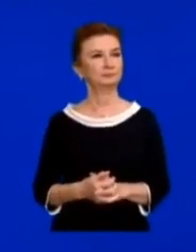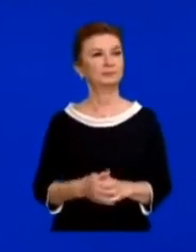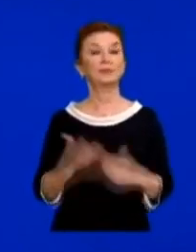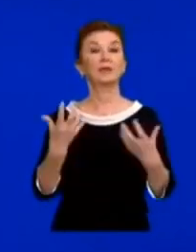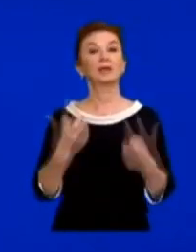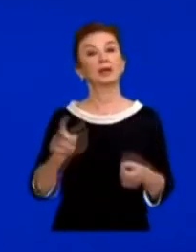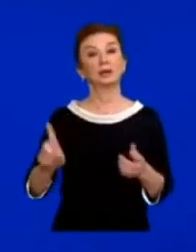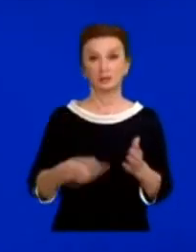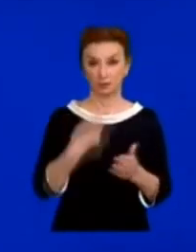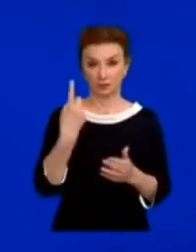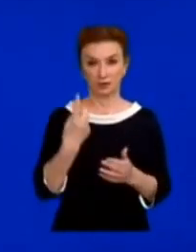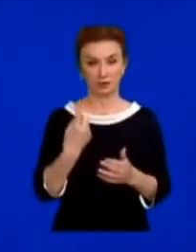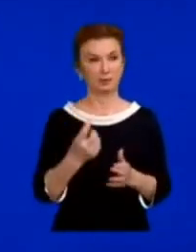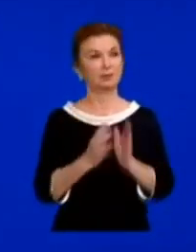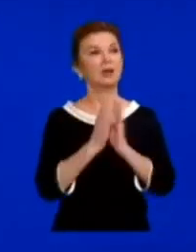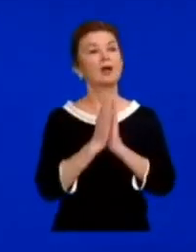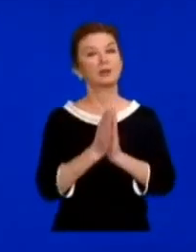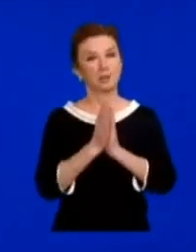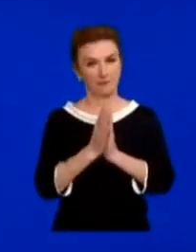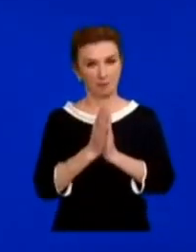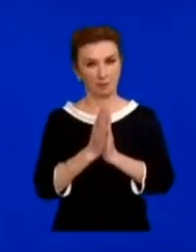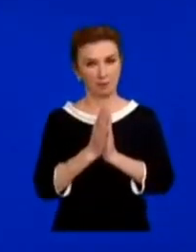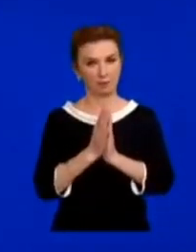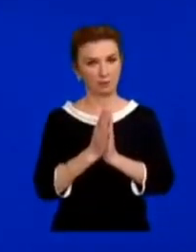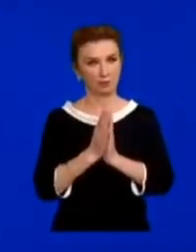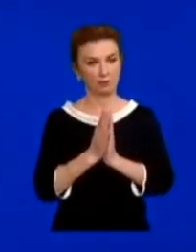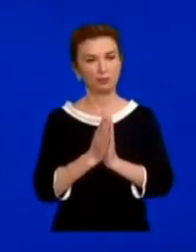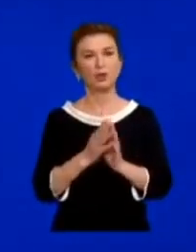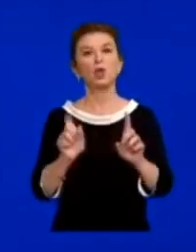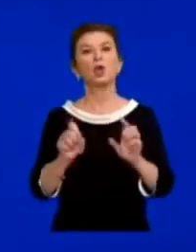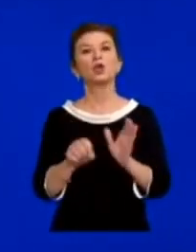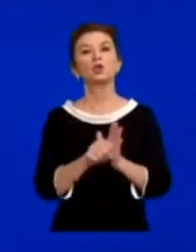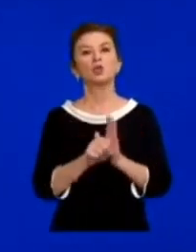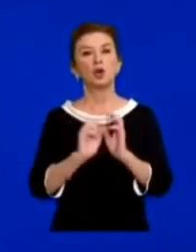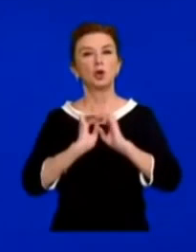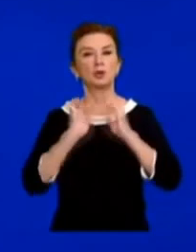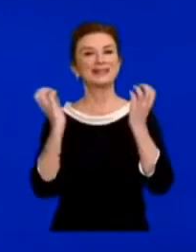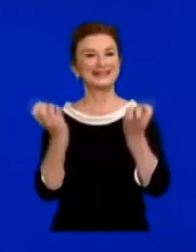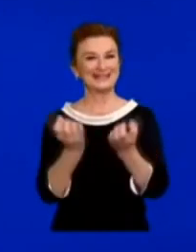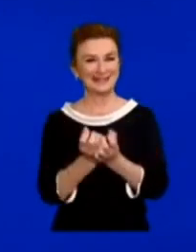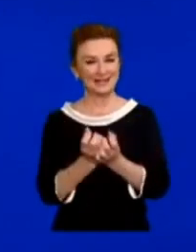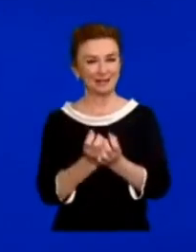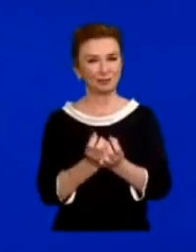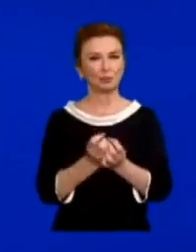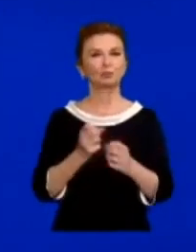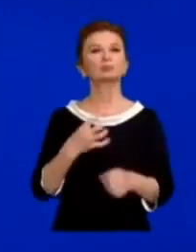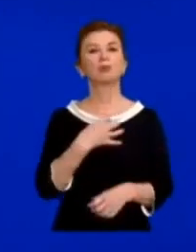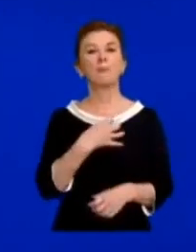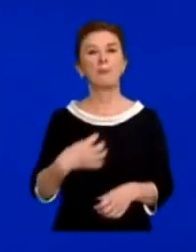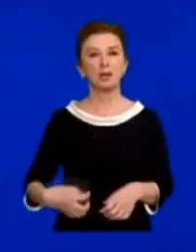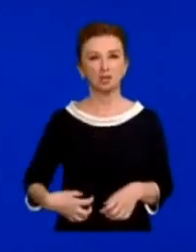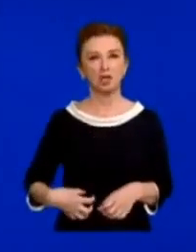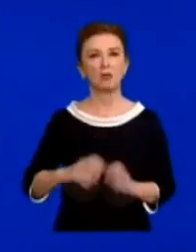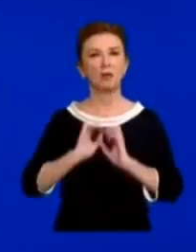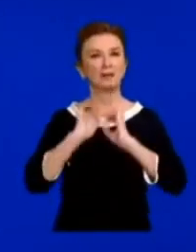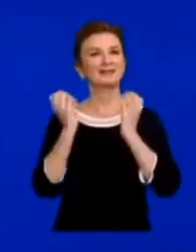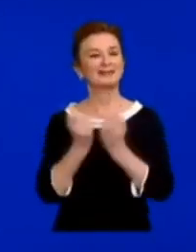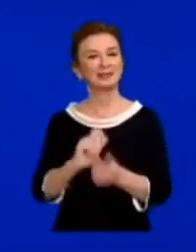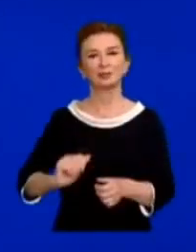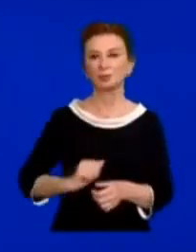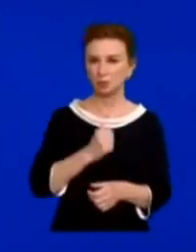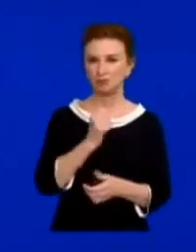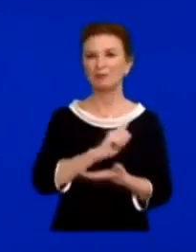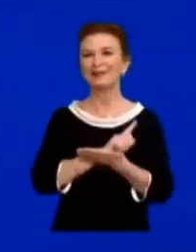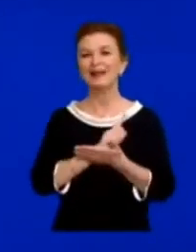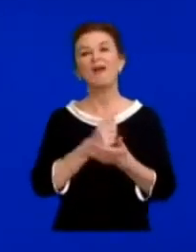Ja raz jeszcze chciałem bardzo gorąco zaapelować do Senatu i do Marszałka Senatu o procedowanie ustaw związanych z